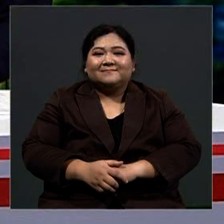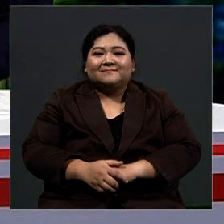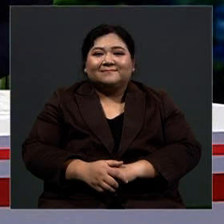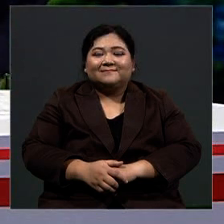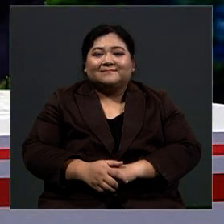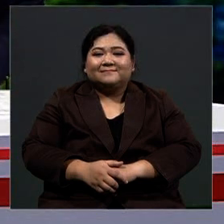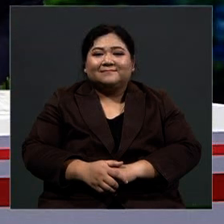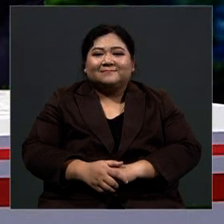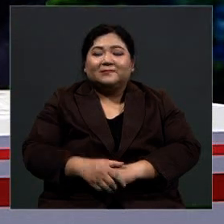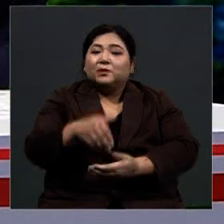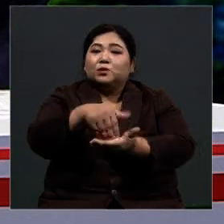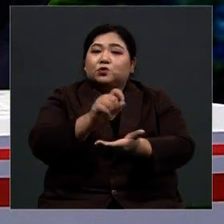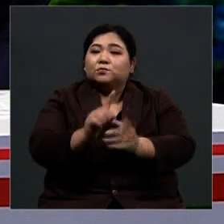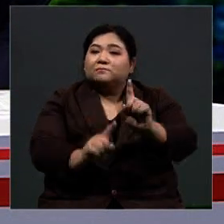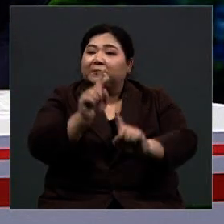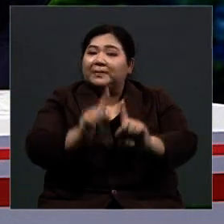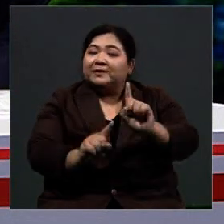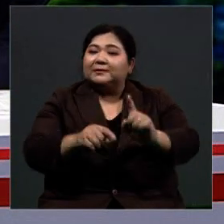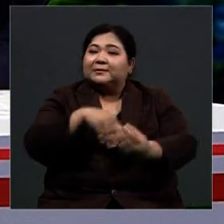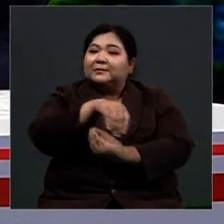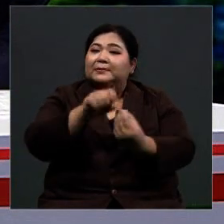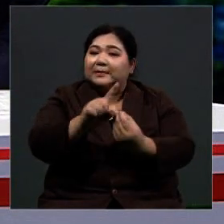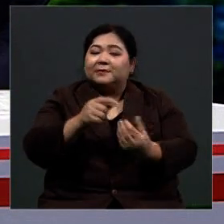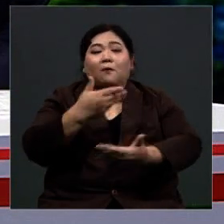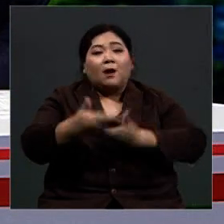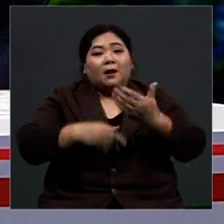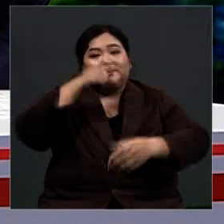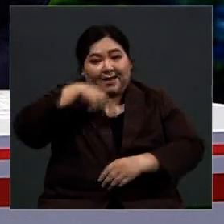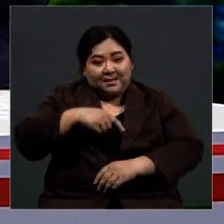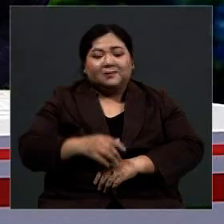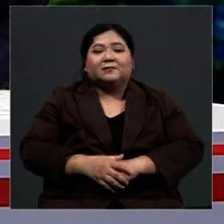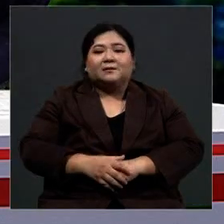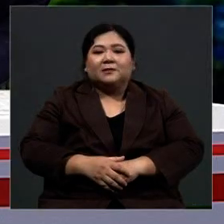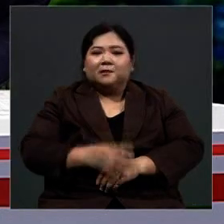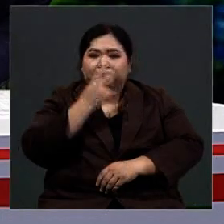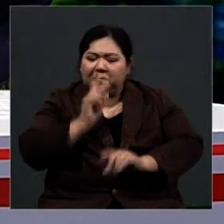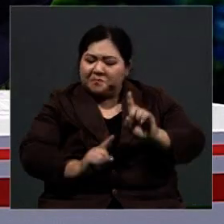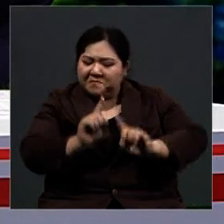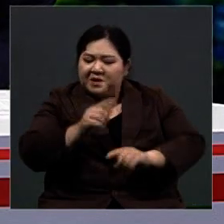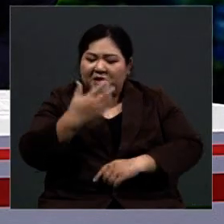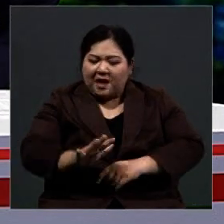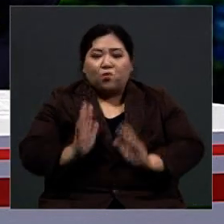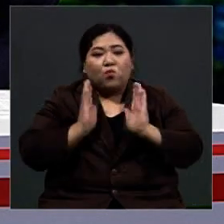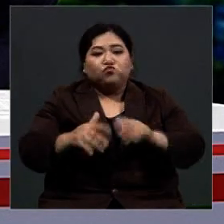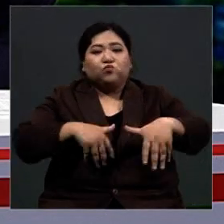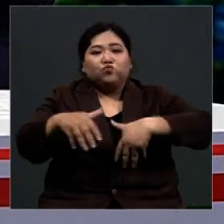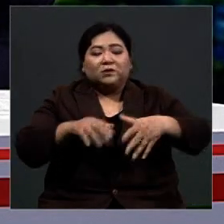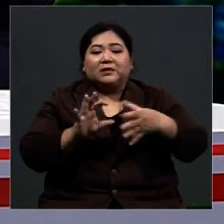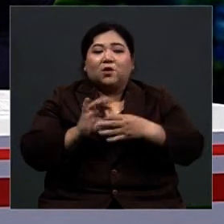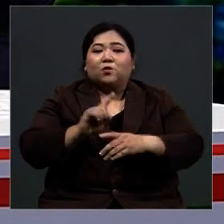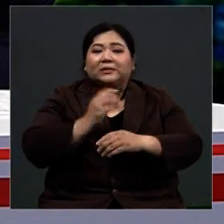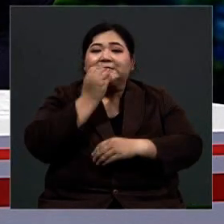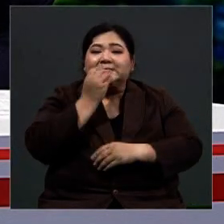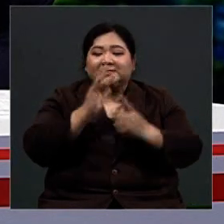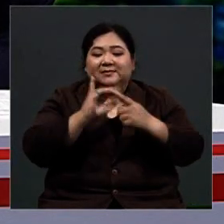ศูนย์พยากร์เศรษฐกิจและธุรกิจมหาวิทยาลัยหอการค้าไทยได้เปิดเผยผลสำรวจพฤติกรรมและการใช้จ่ายของประชาชนในช่วงเทศกาลเนเจ